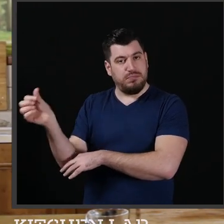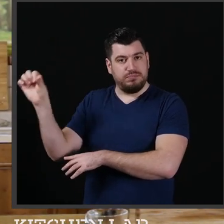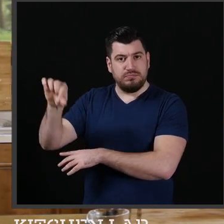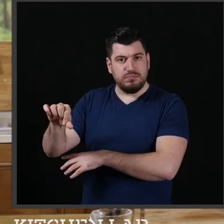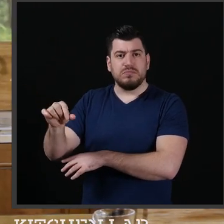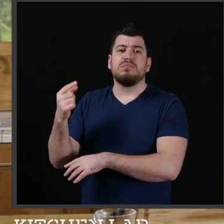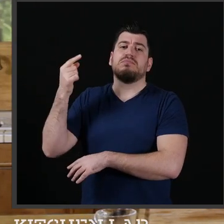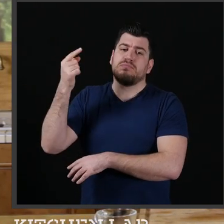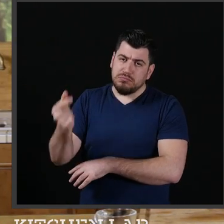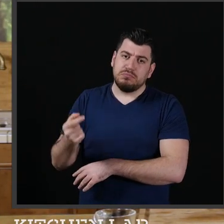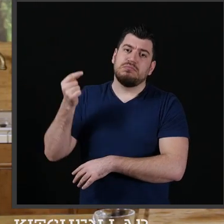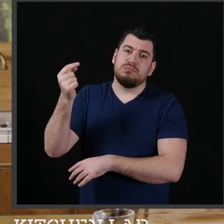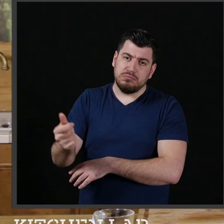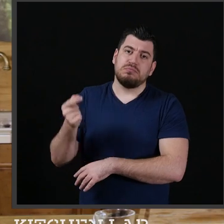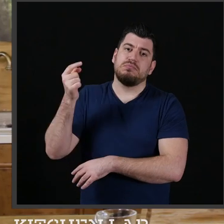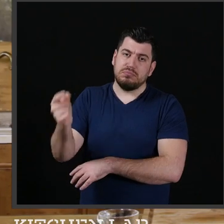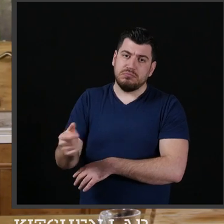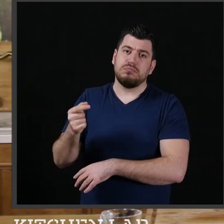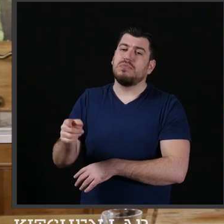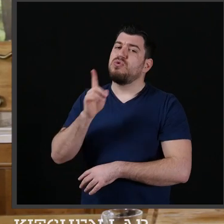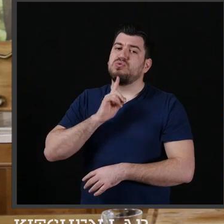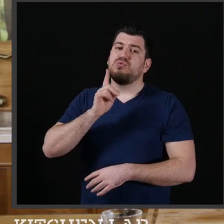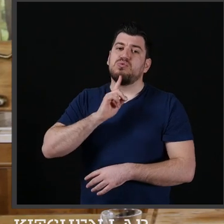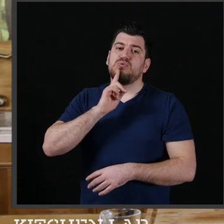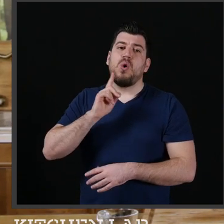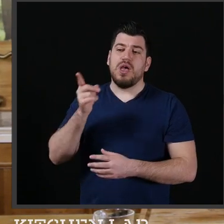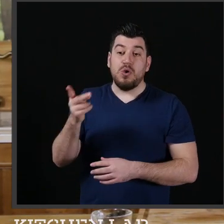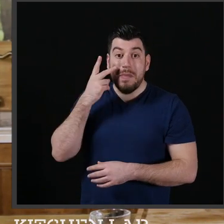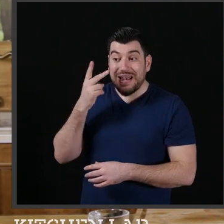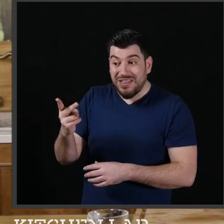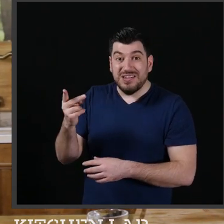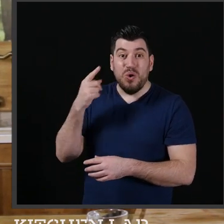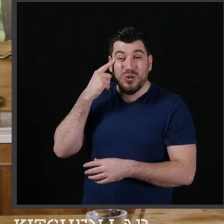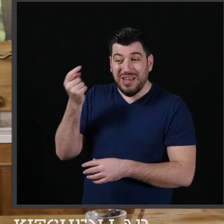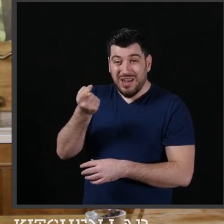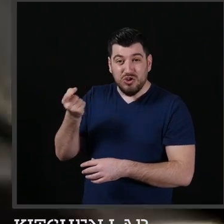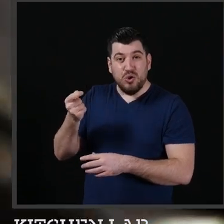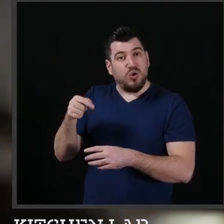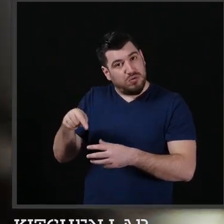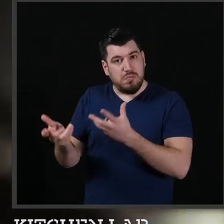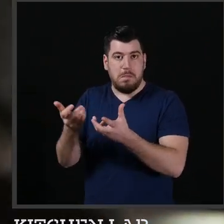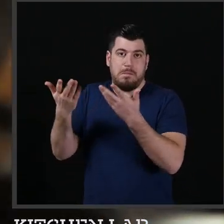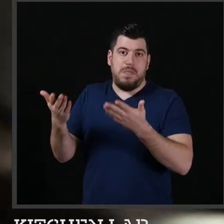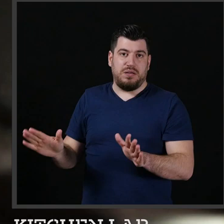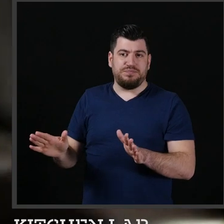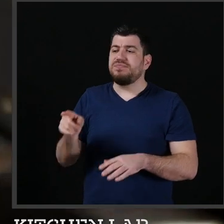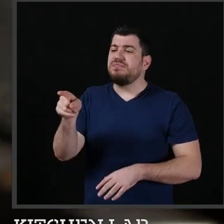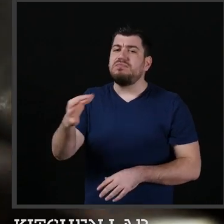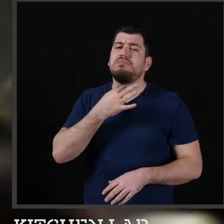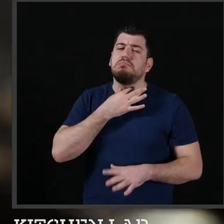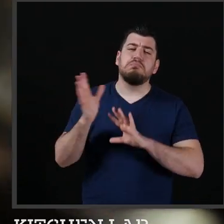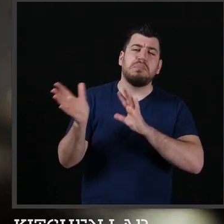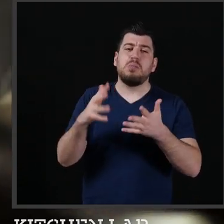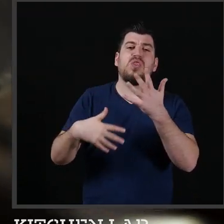νεράκι, τότε προσθέτουμε άλλα 100 ml νερό. Και πάει λέγοντας μέχρι που να βράσει τελείως το ριζότο. Αυτή η διαδικασία θα πάρει περίπου 15